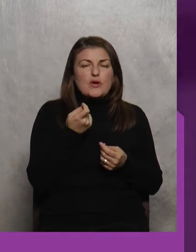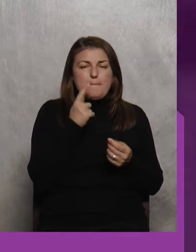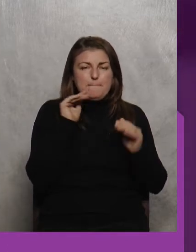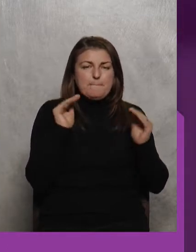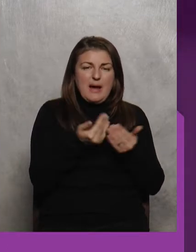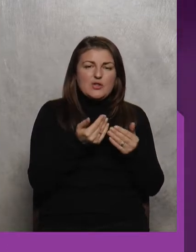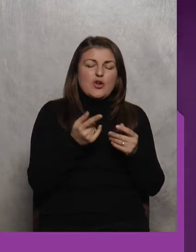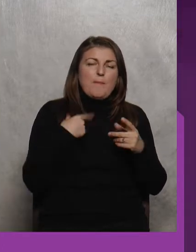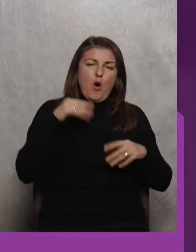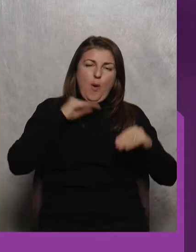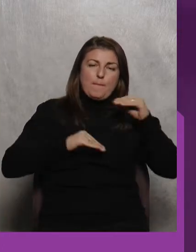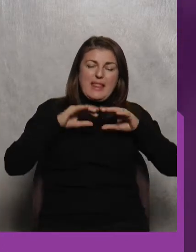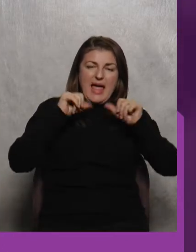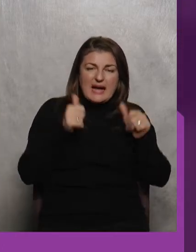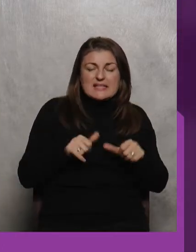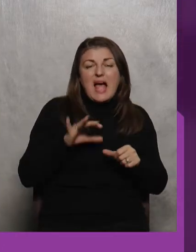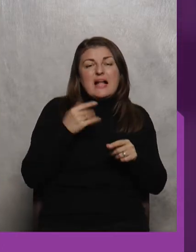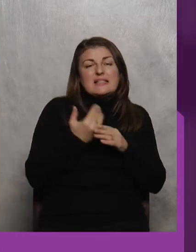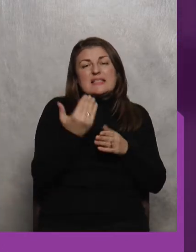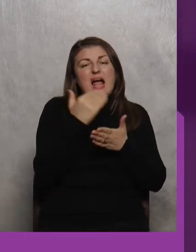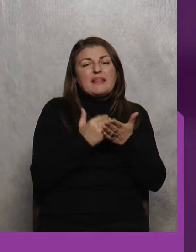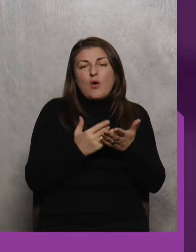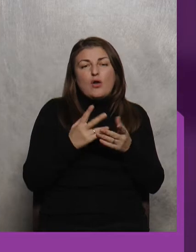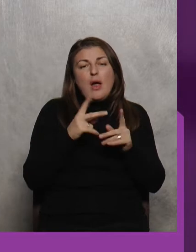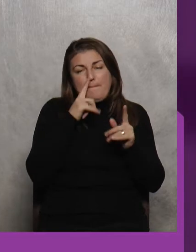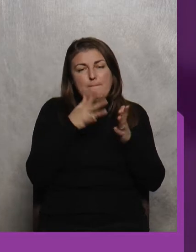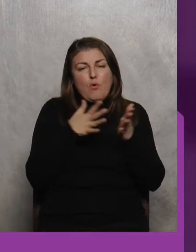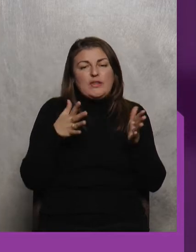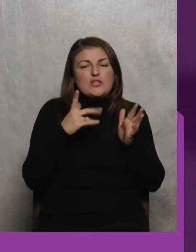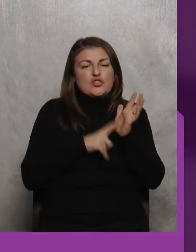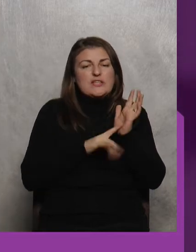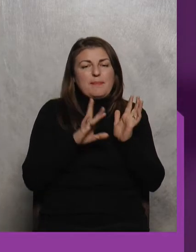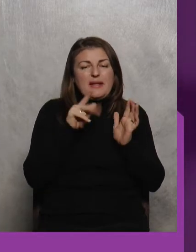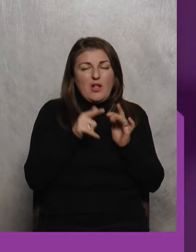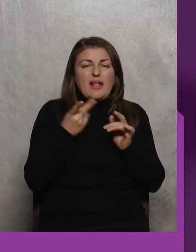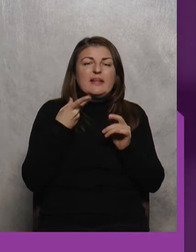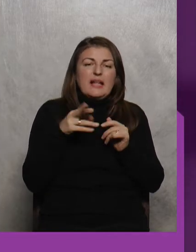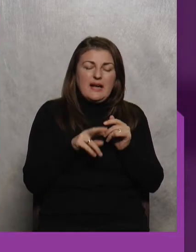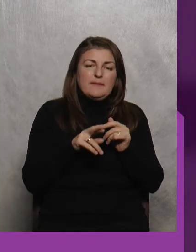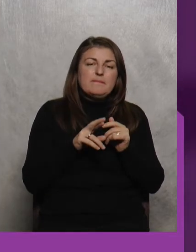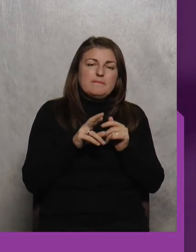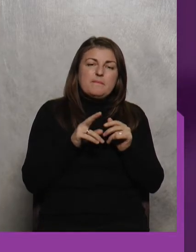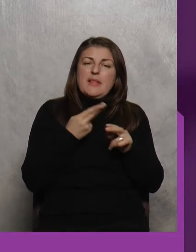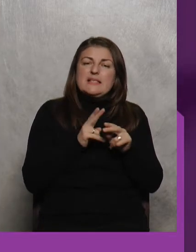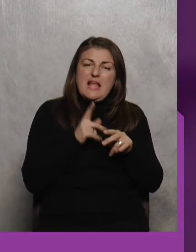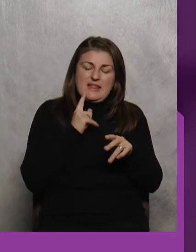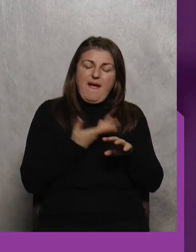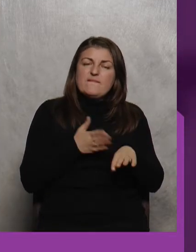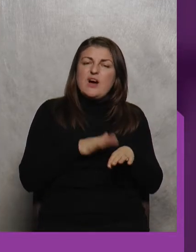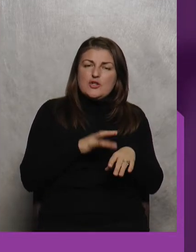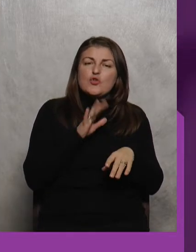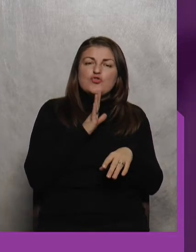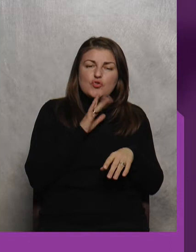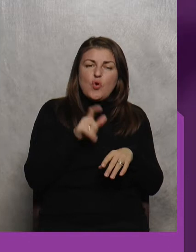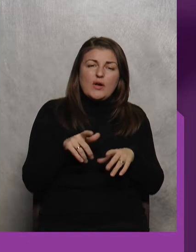менша по комплекції, але це категорія понад 65 кілограм для жінок. Це найважче у